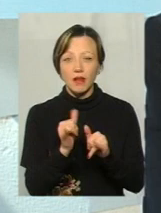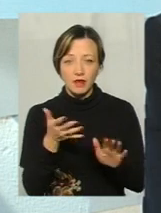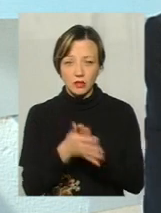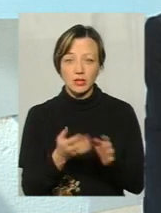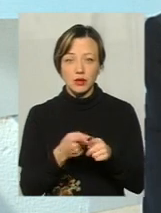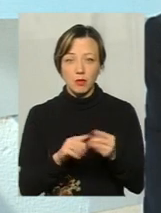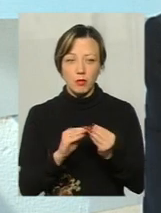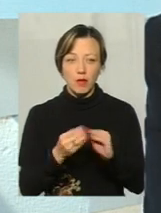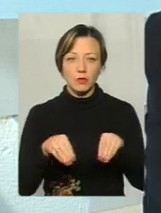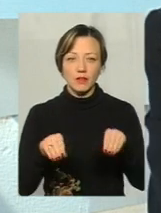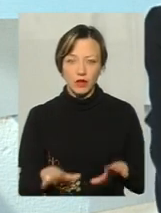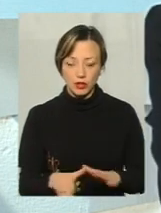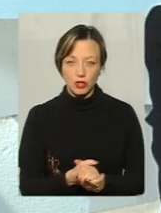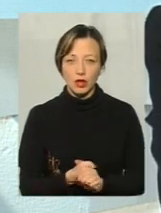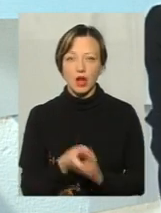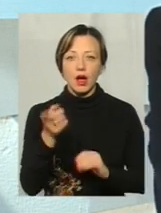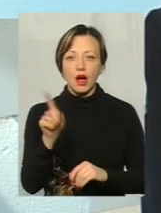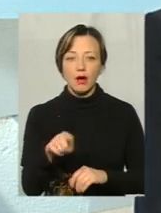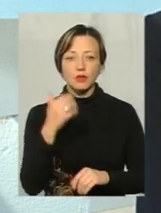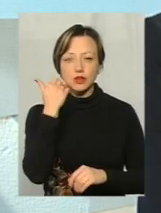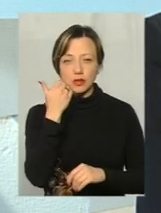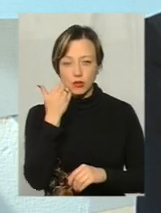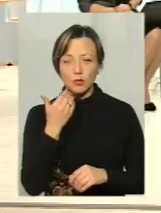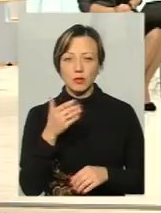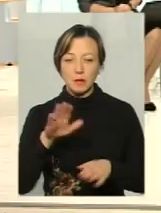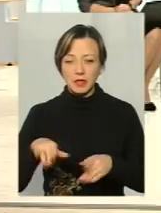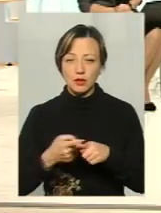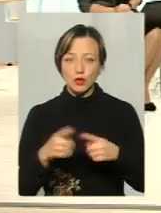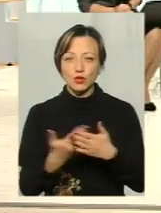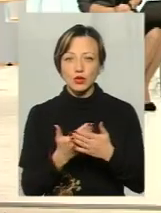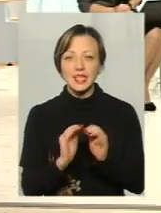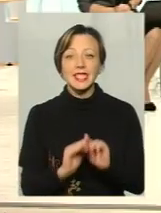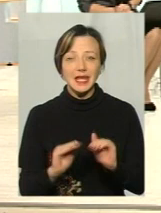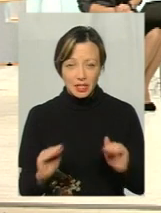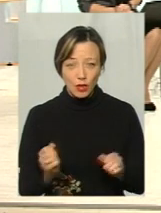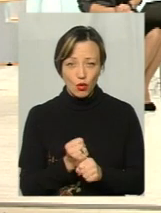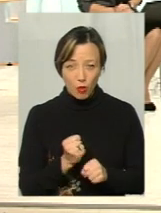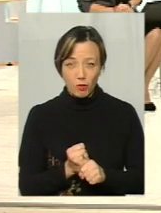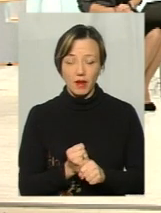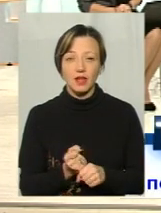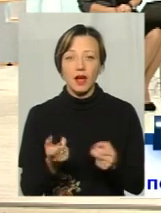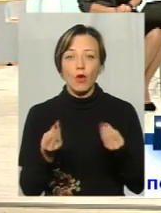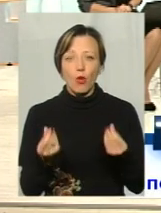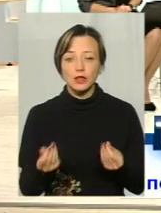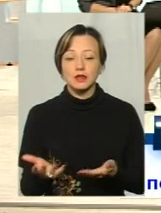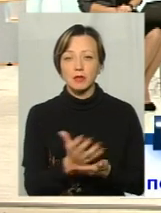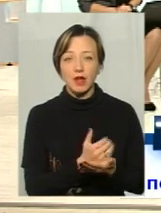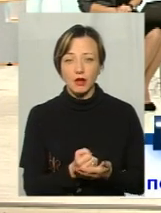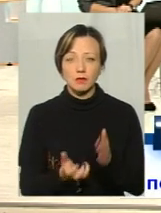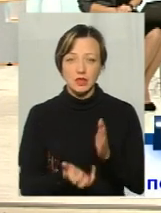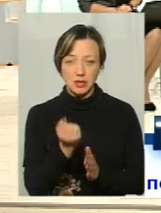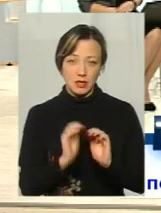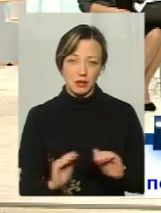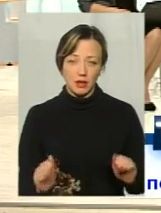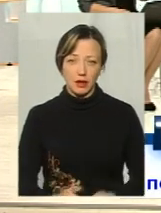ця проблема буде вирішена. Хай їм буде стидно після цього сюжету, що діти роблять, які кошти збирають, щоб спасти